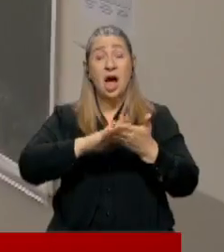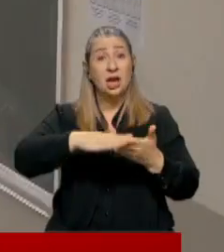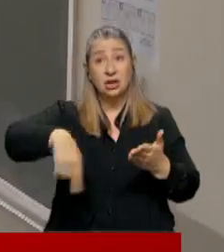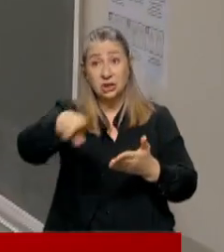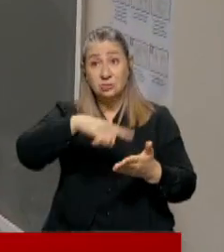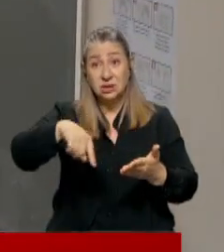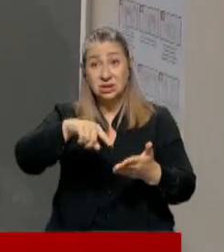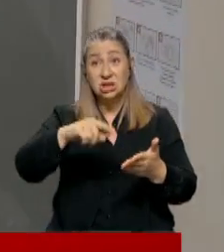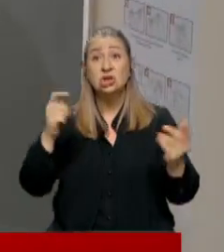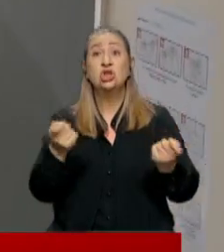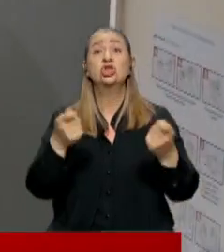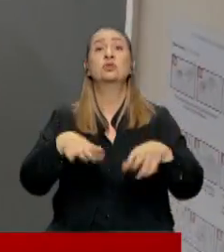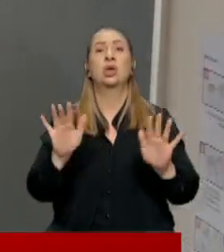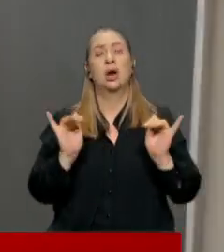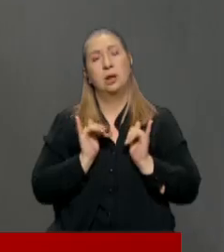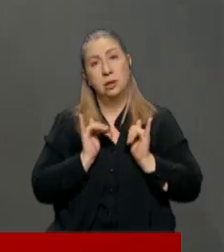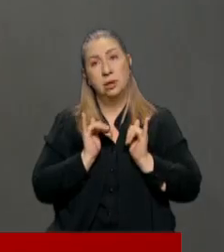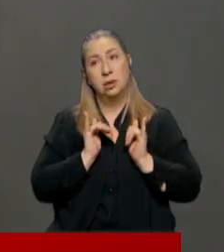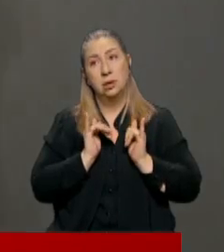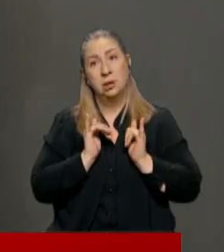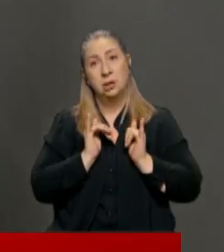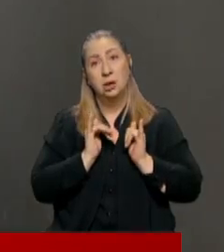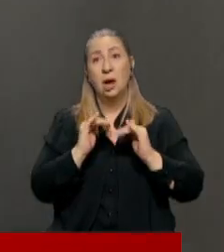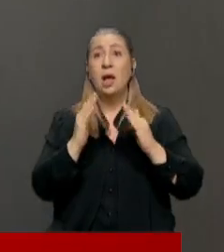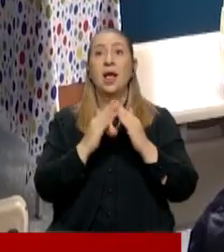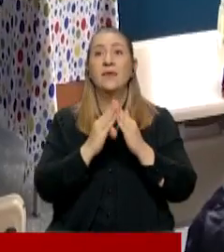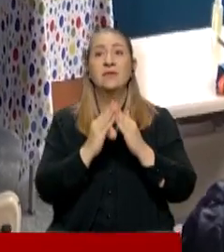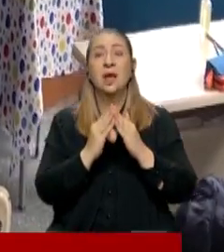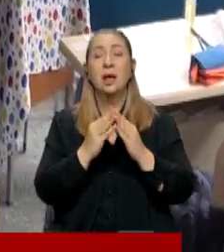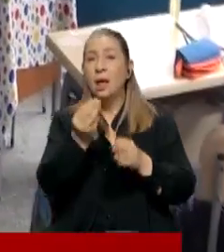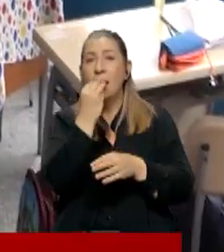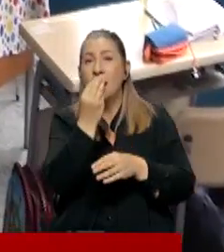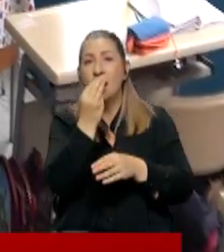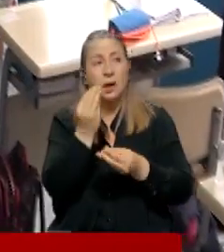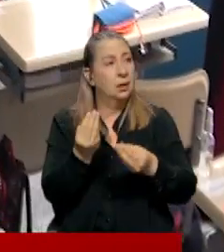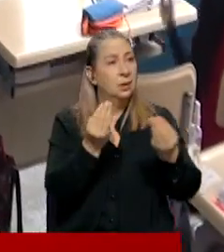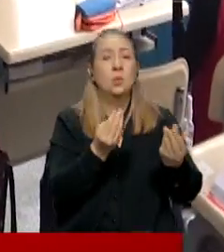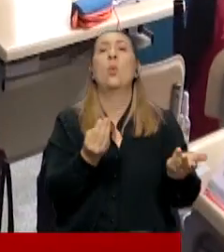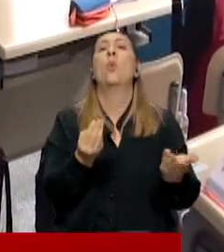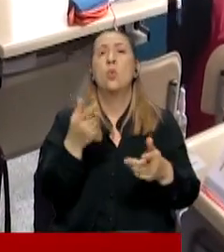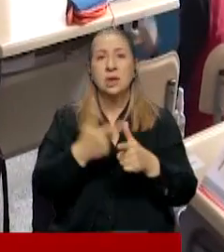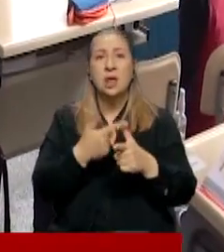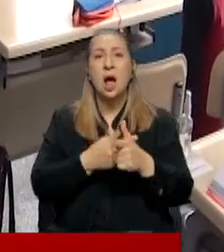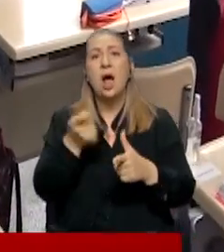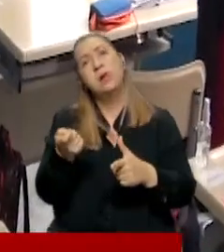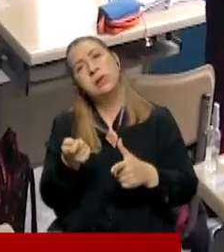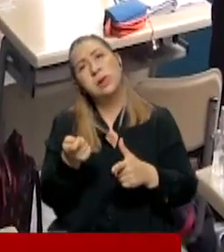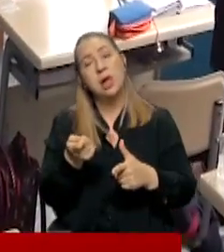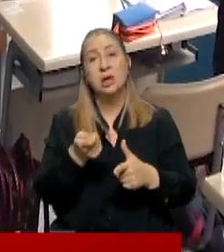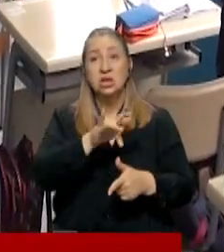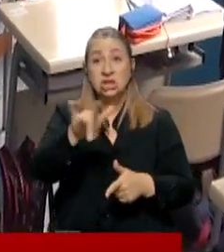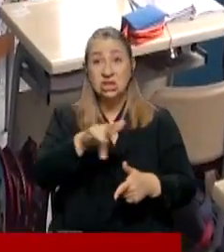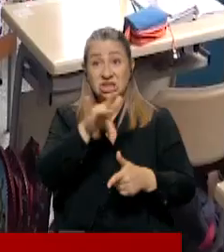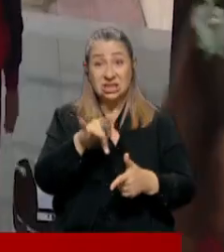arkadaşlarımız çalışmayacak, evine ekmek götürmeyecek, kirasını ödeyemeyecek.